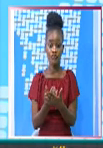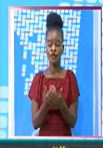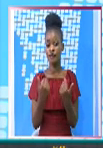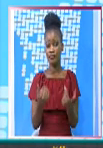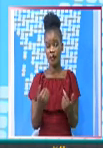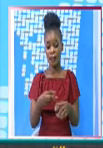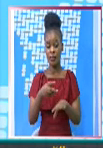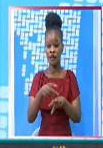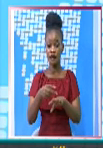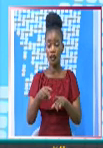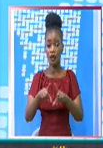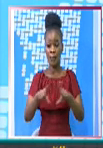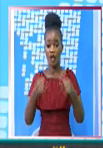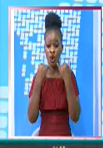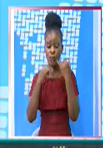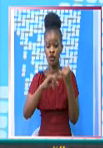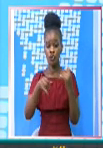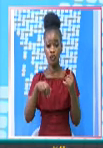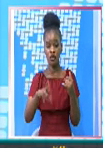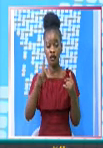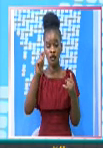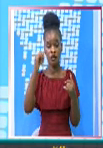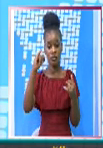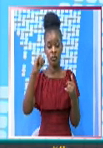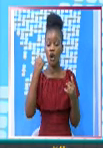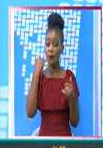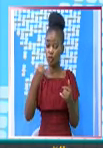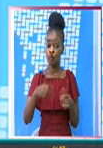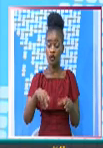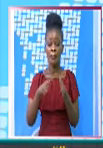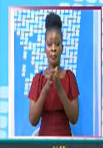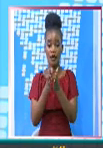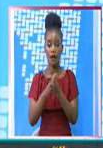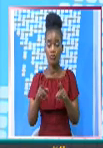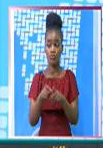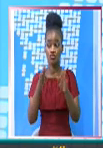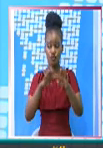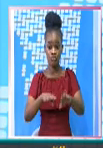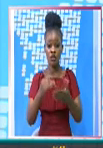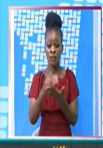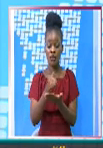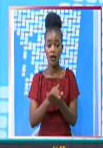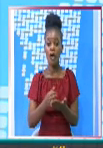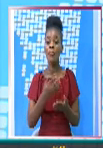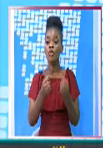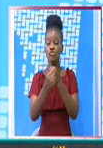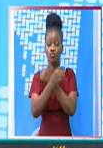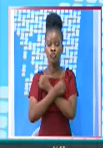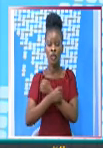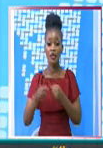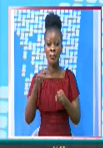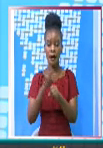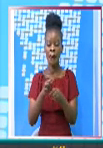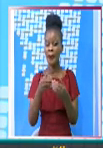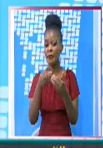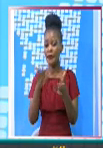Ya ate minisita w'ebyettaka Judith Nabakooba naye ayongedde n'annyonnyola ng'omugenzi Jacob Oulanyah bwe yayagalanga nnyo